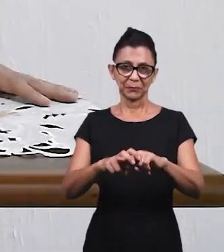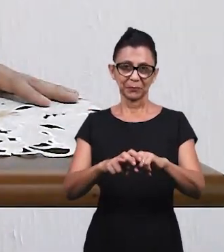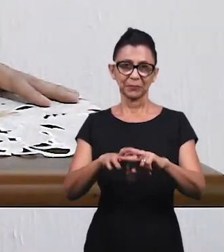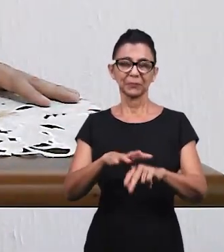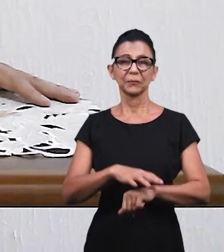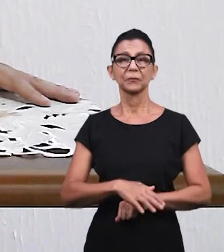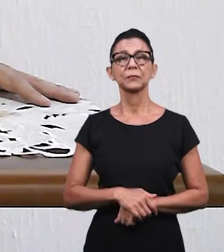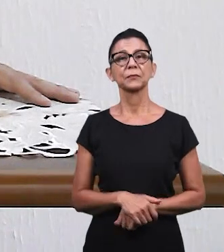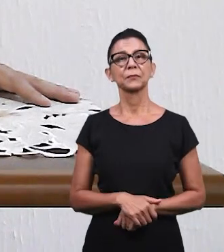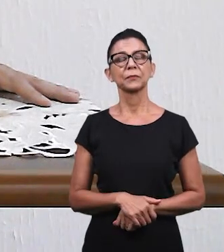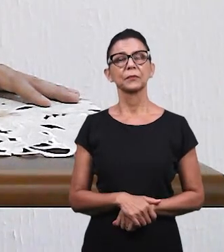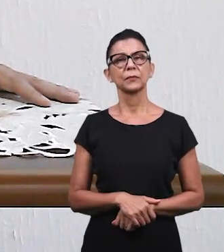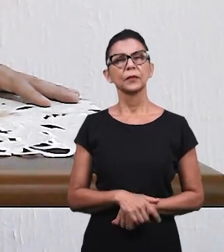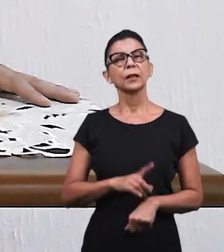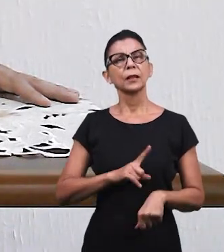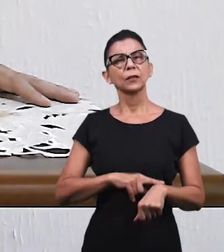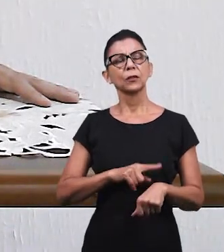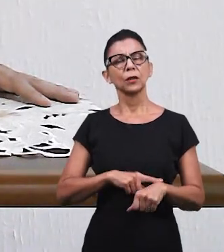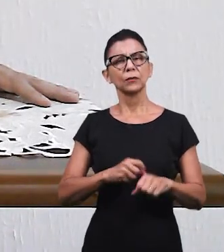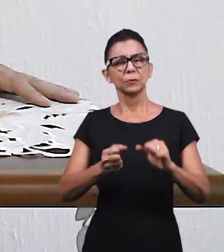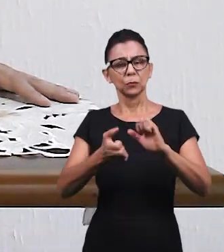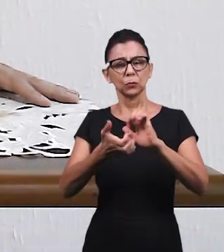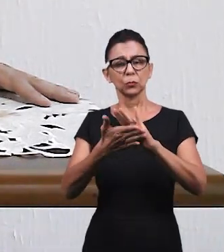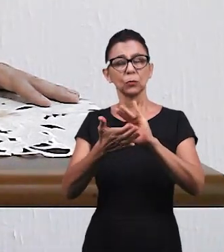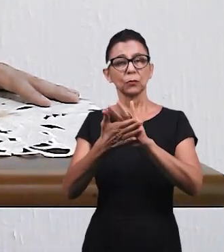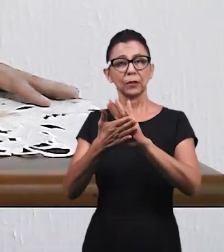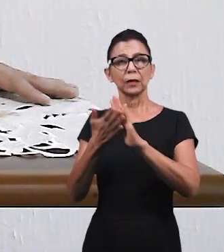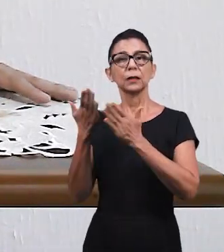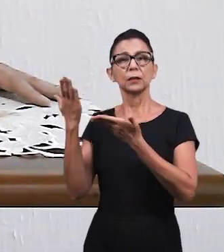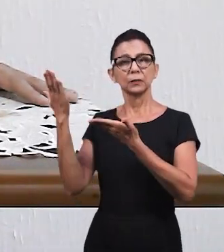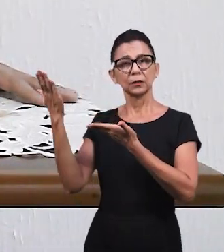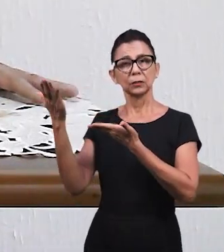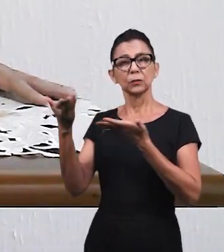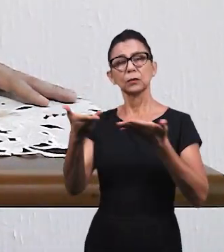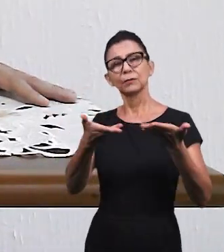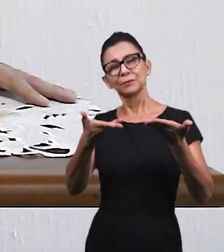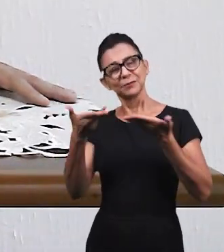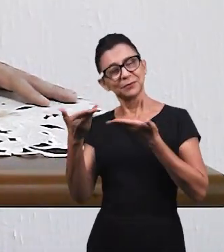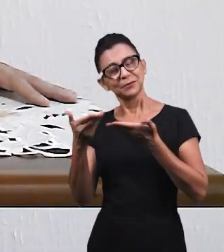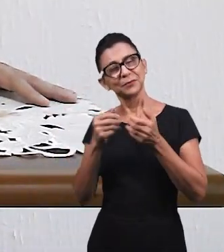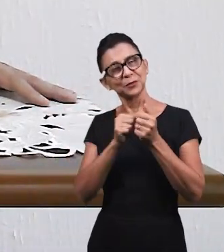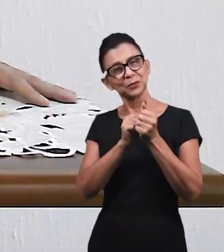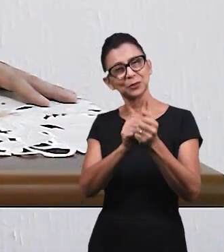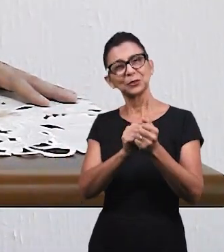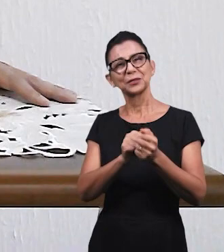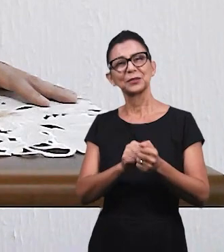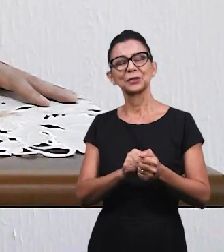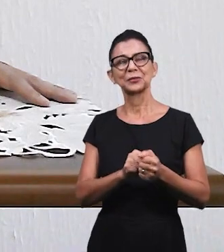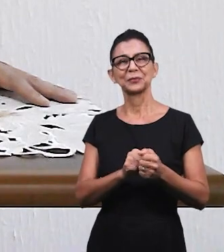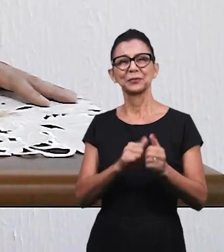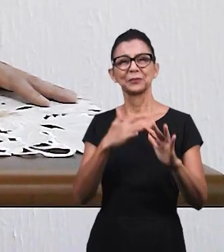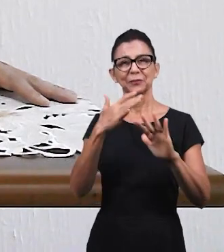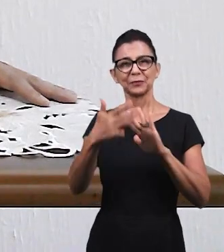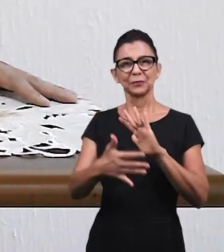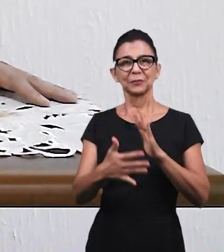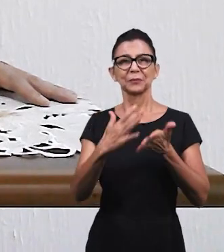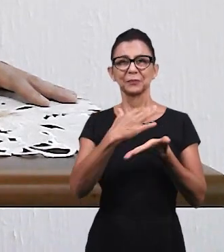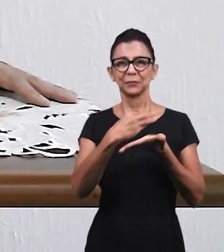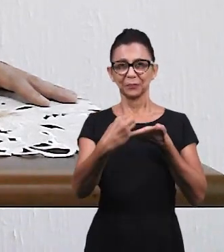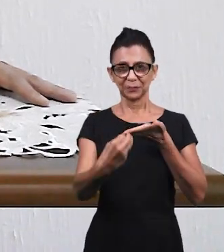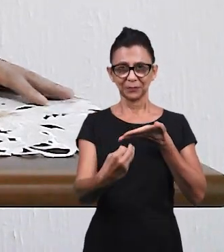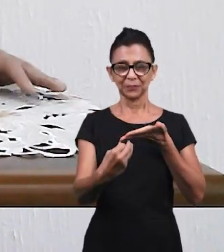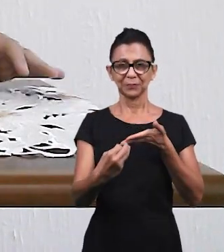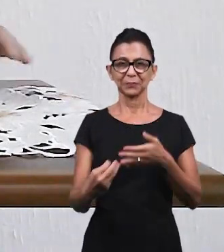Присаживайтесь. И сейчас мы с вами споем гимн, псалом. Я приглашаю, давайте все вместе